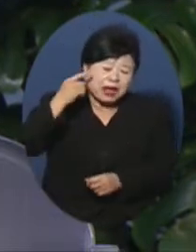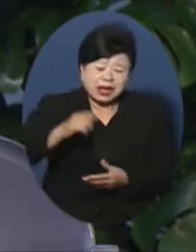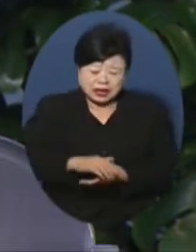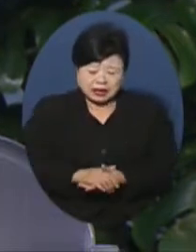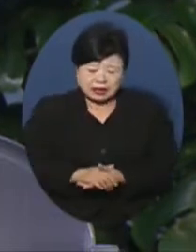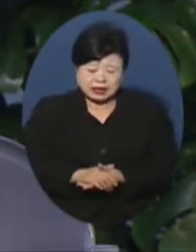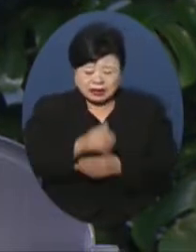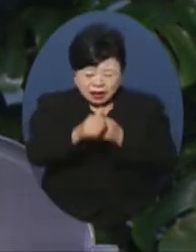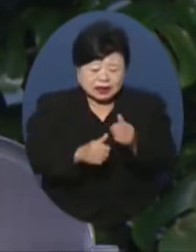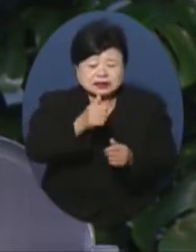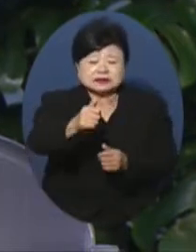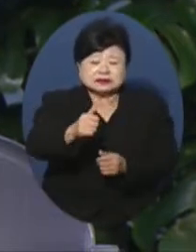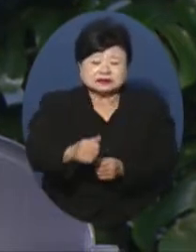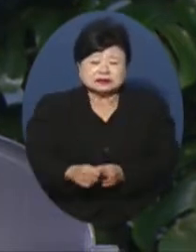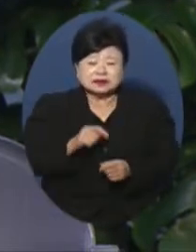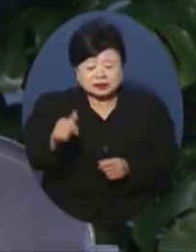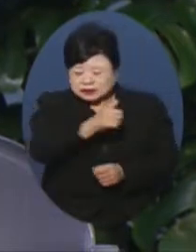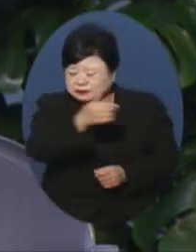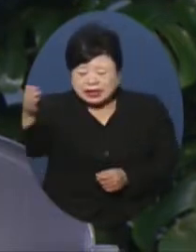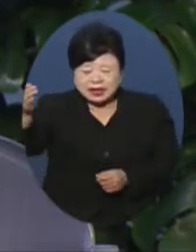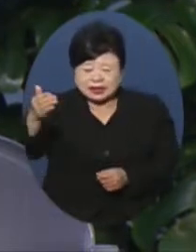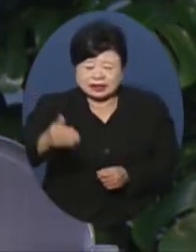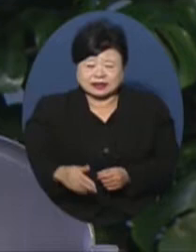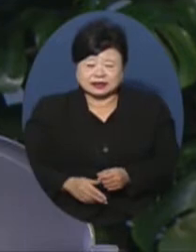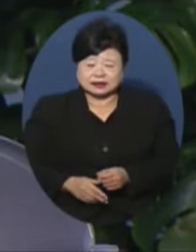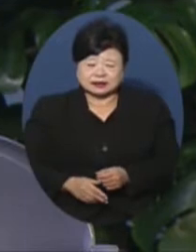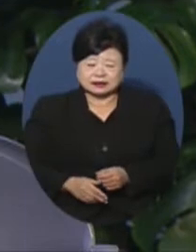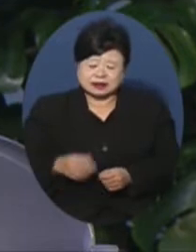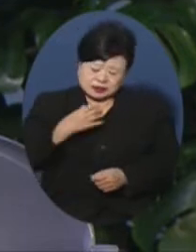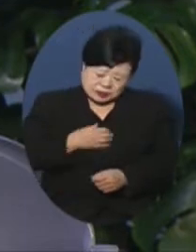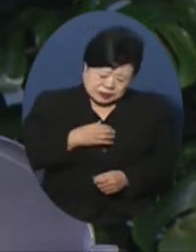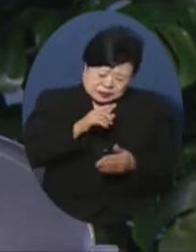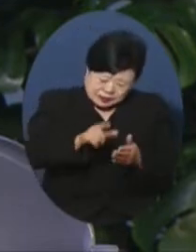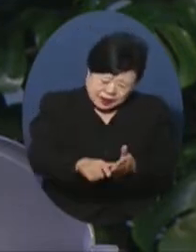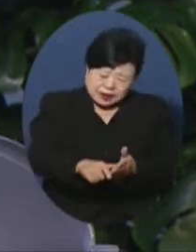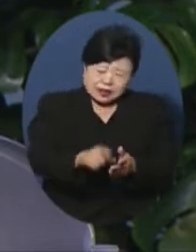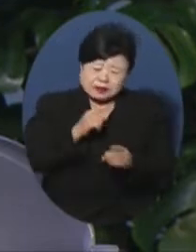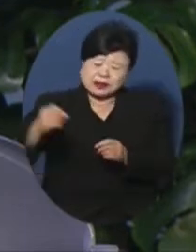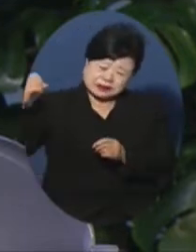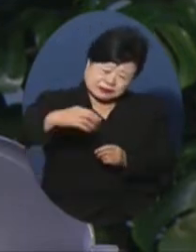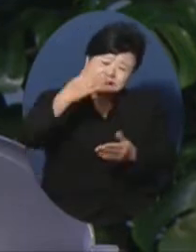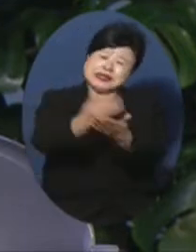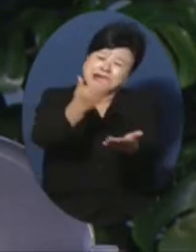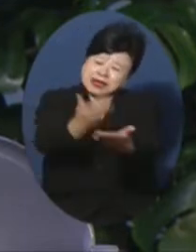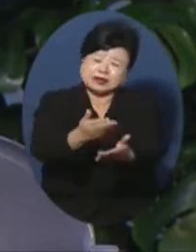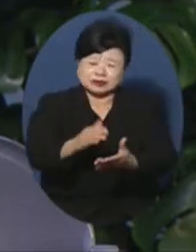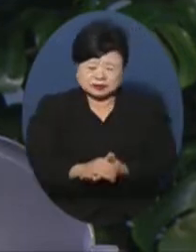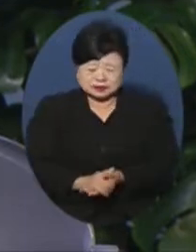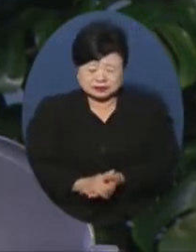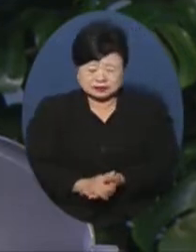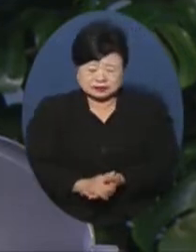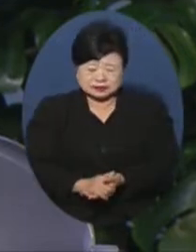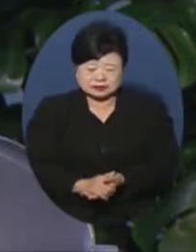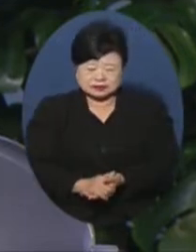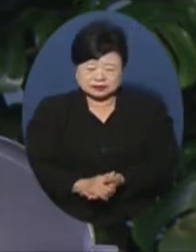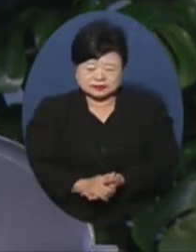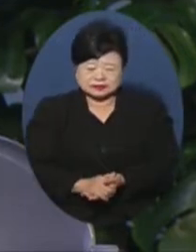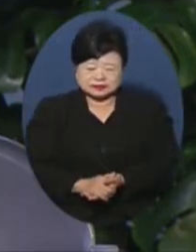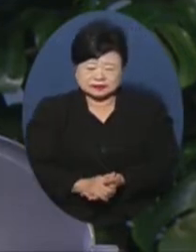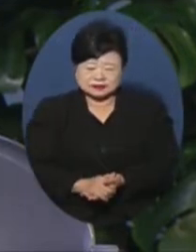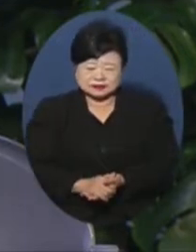버리십니까? 하나님은 어디 계십니까? 이렇게 괴로울 때 말씀이라도 한마디